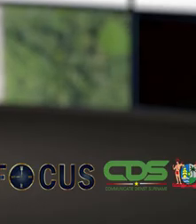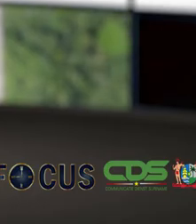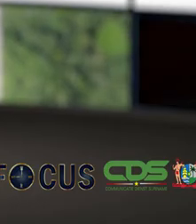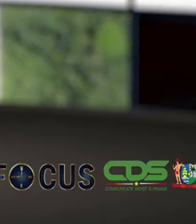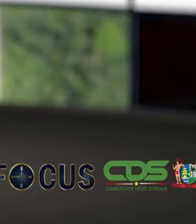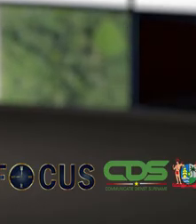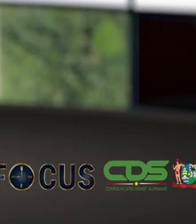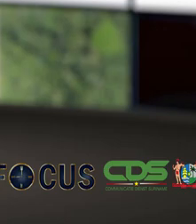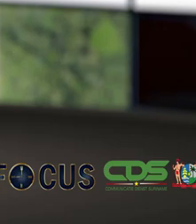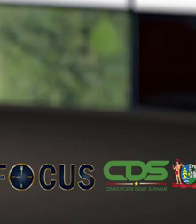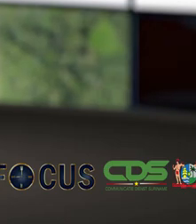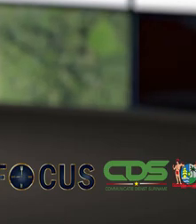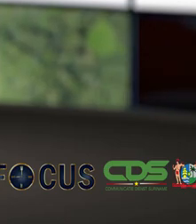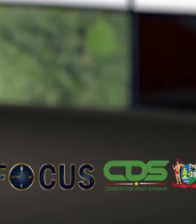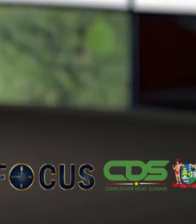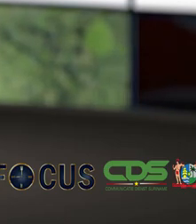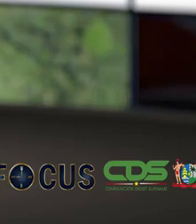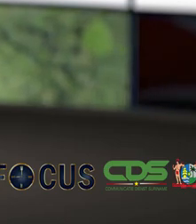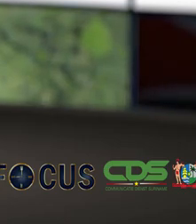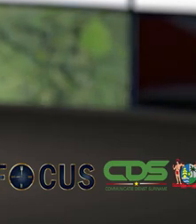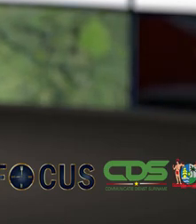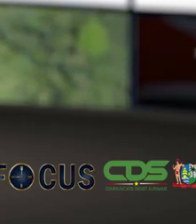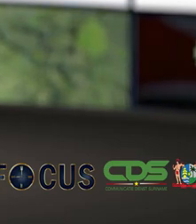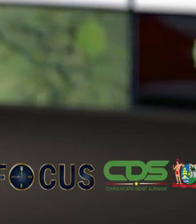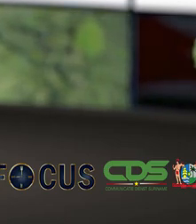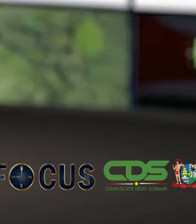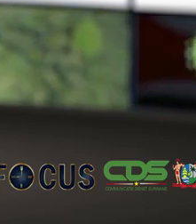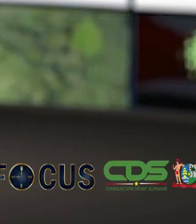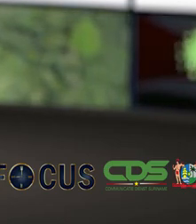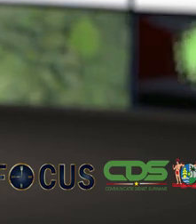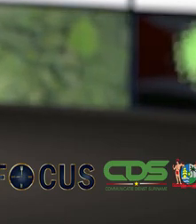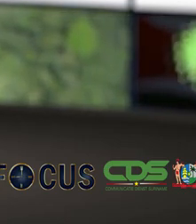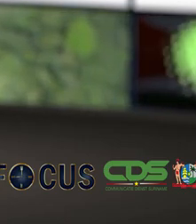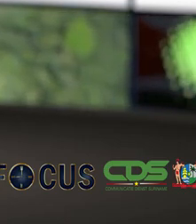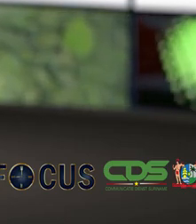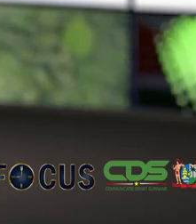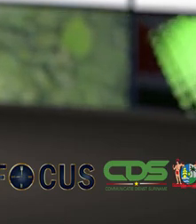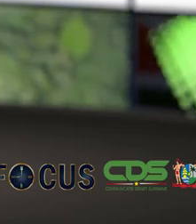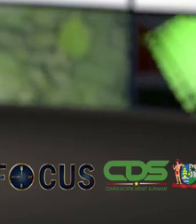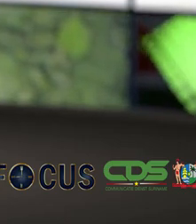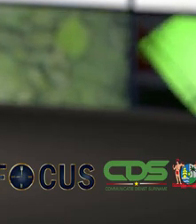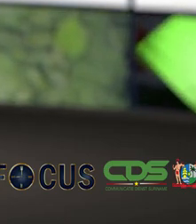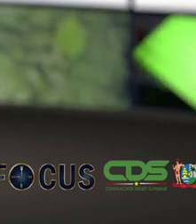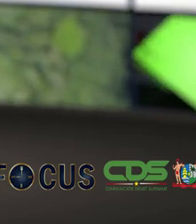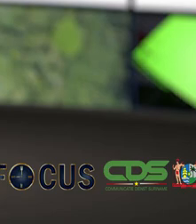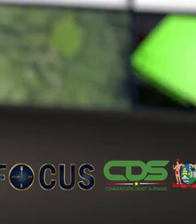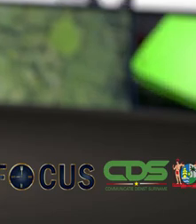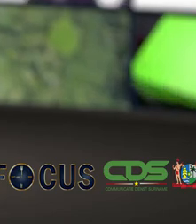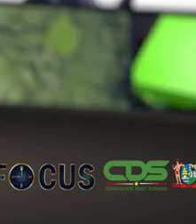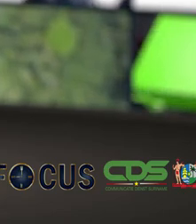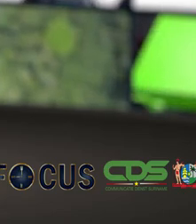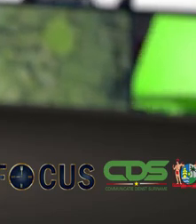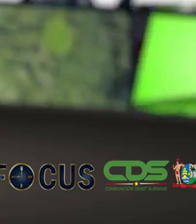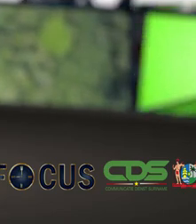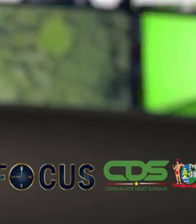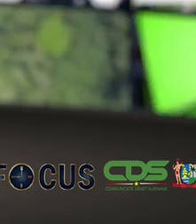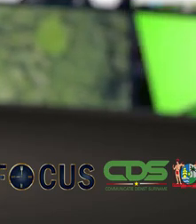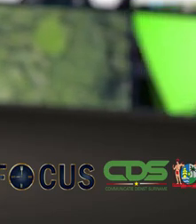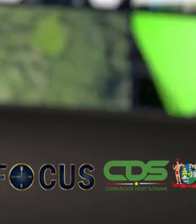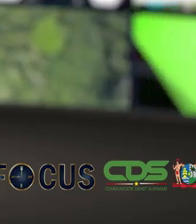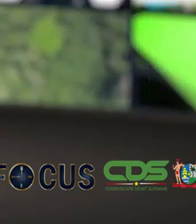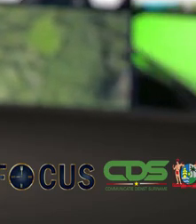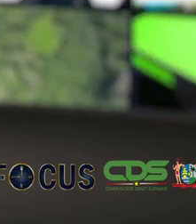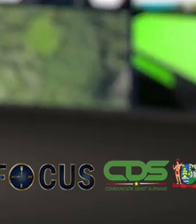Tijdens de regeringspersconferentie van maandag 24 mei 2021 heeft vicepresident Ronnie Brunswijk ook het woord